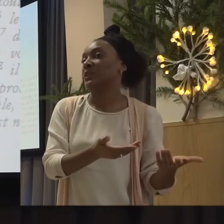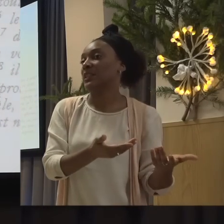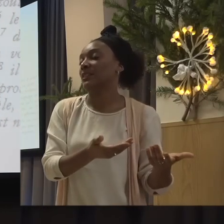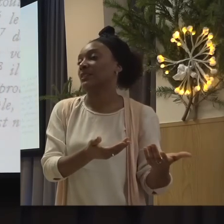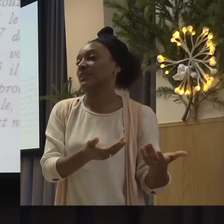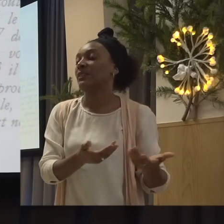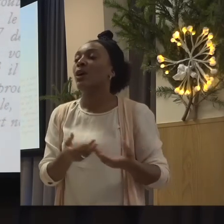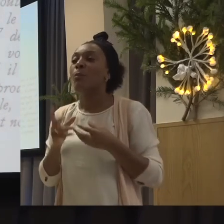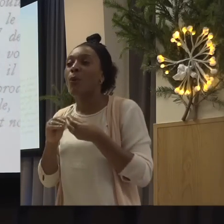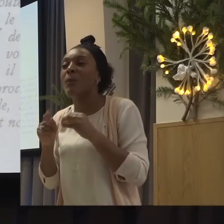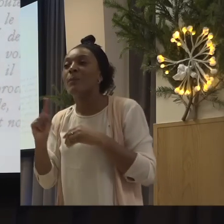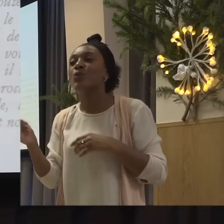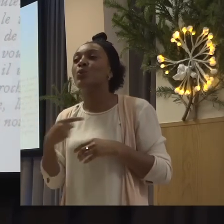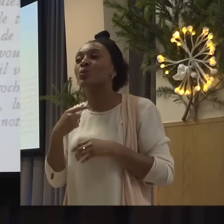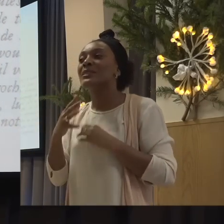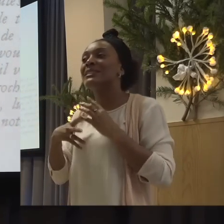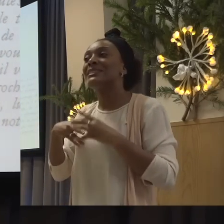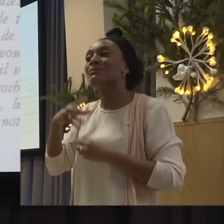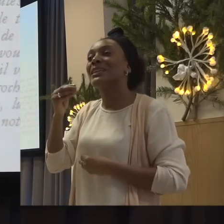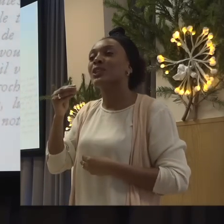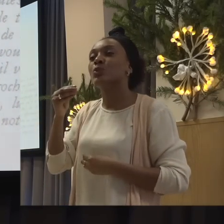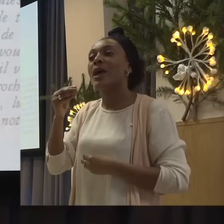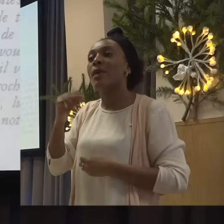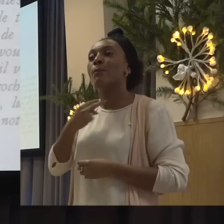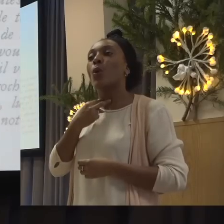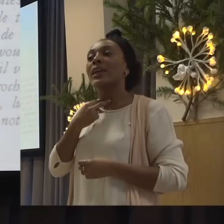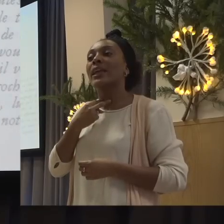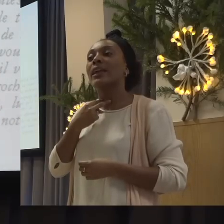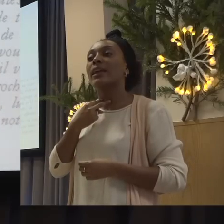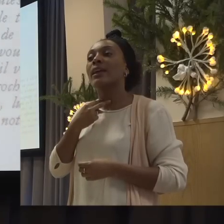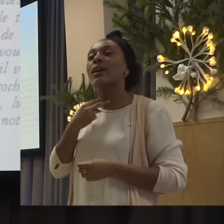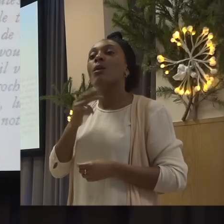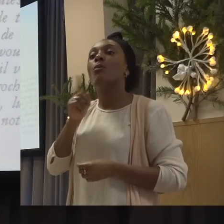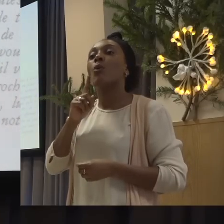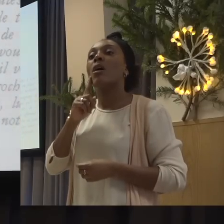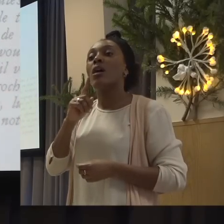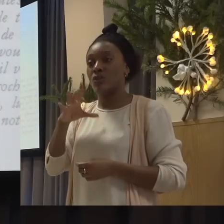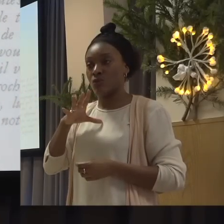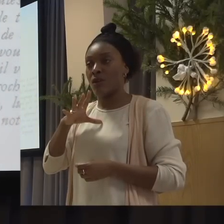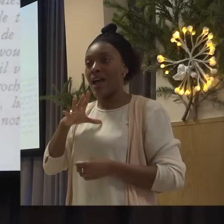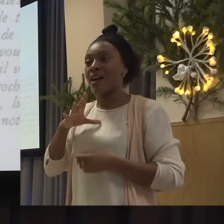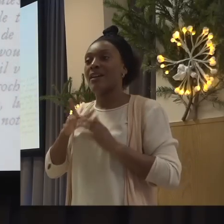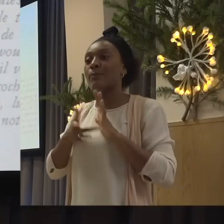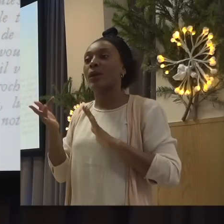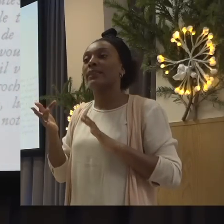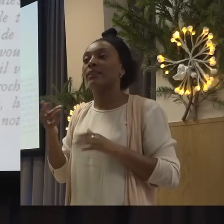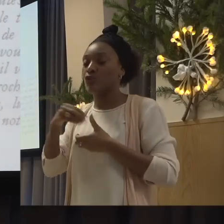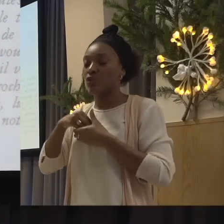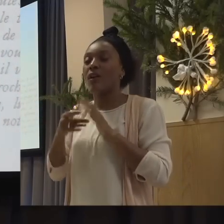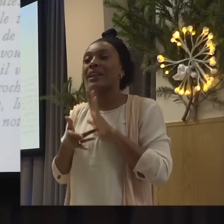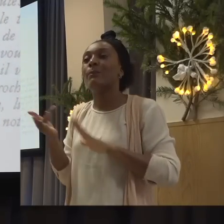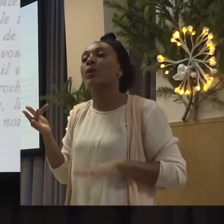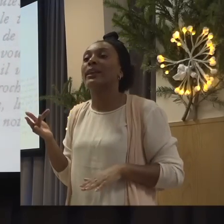bloque notre croissance spirituelle, c'est quand on a une vie hypocrite. Où on n'affiche que ce qui va.